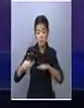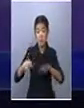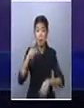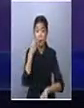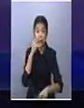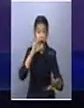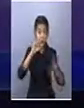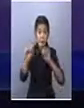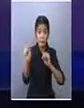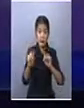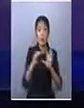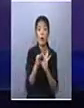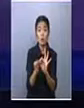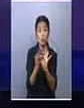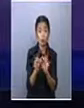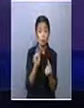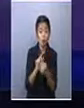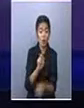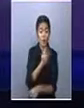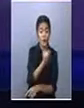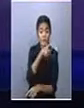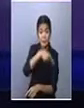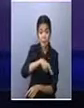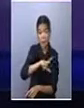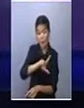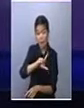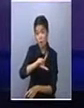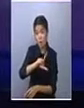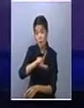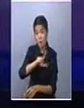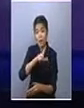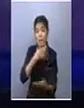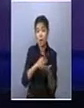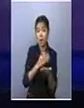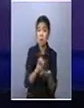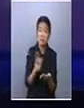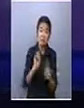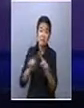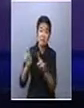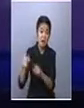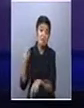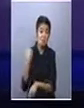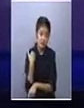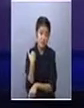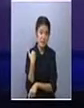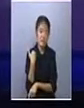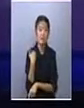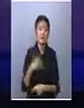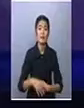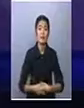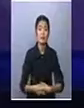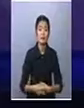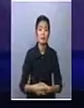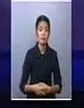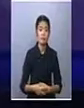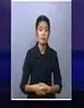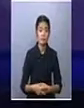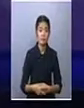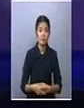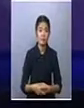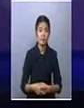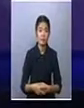ะมีความกังวลเรื่อง NPL นะครับมีความกังวลเรื่อง interest margin นะครับมีความกังวลในเรื่องของ loan growth นะครับแต่ทั้งหมดทั้งนี้ทั้งนั้นเนี่ย